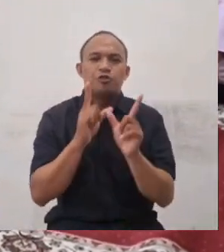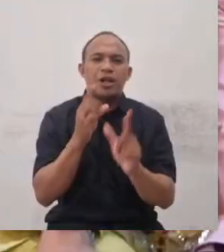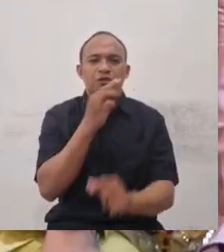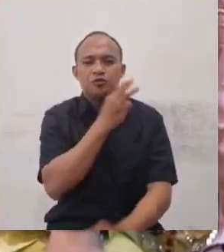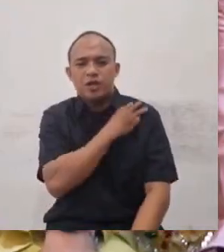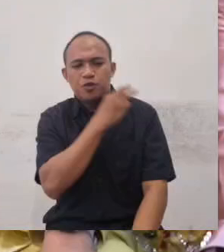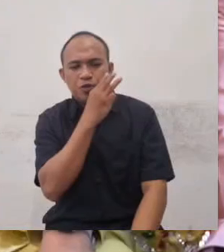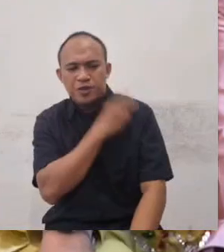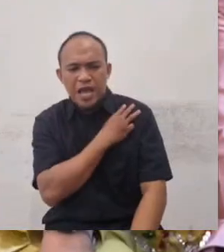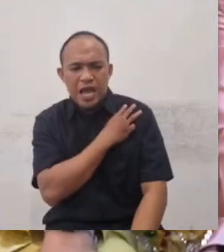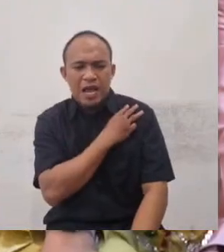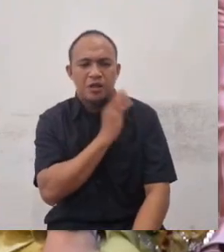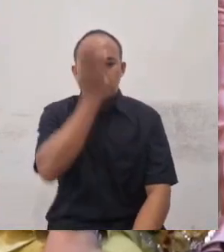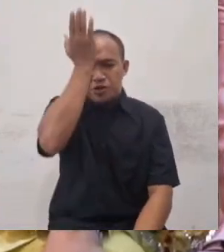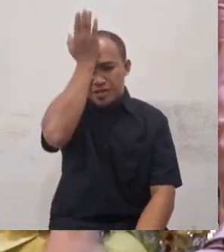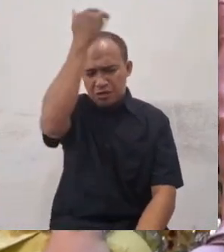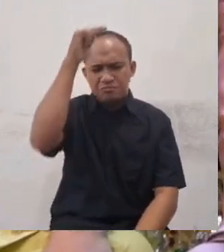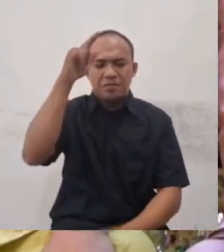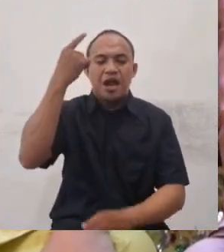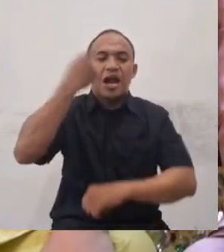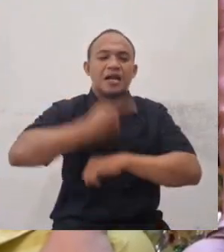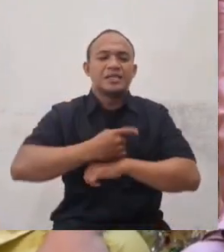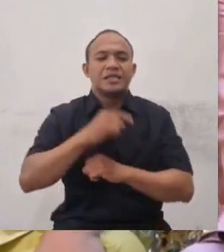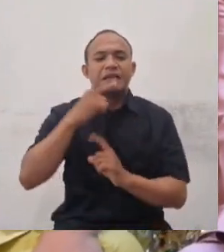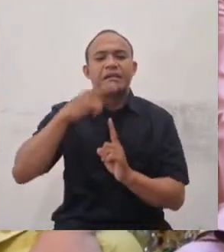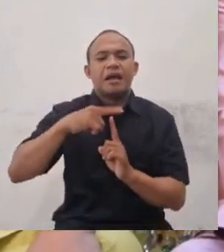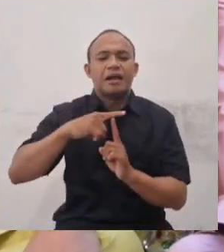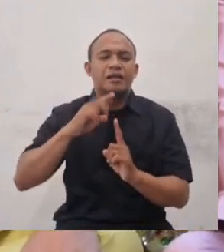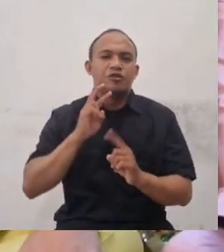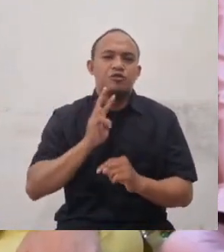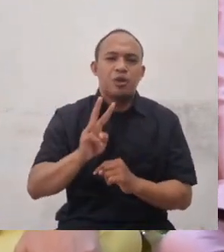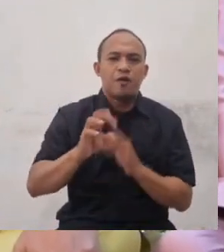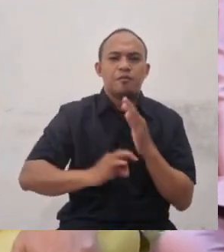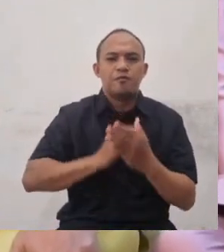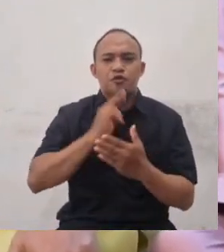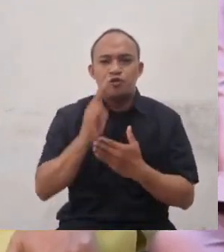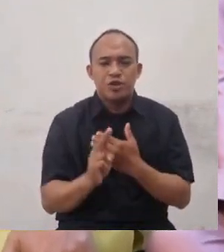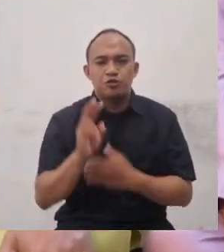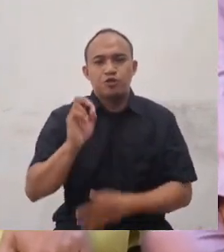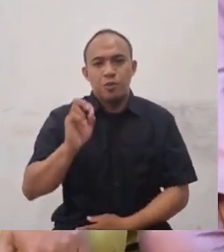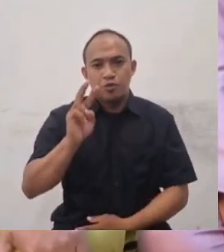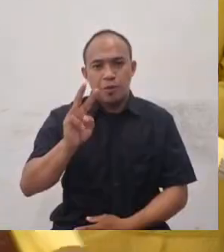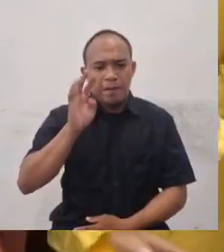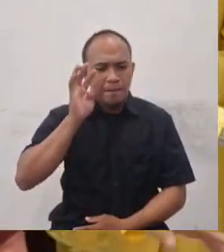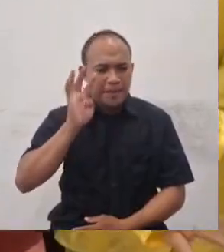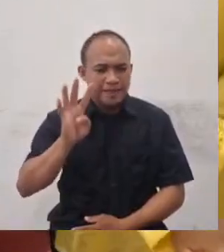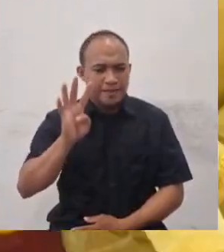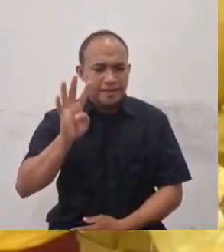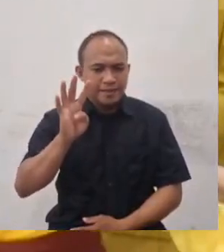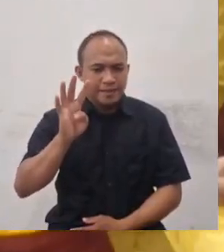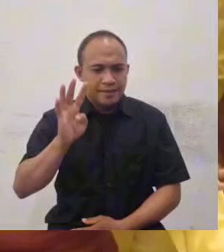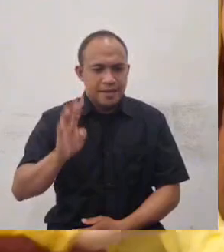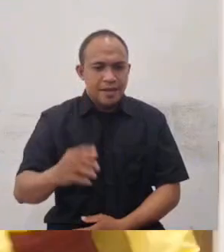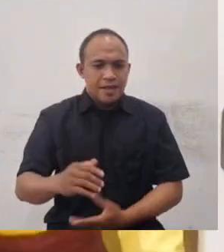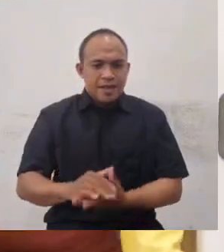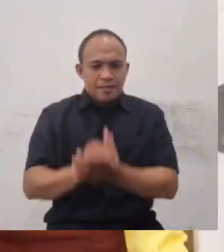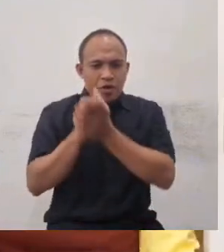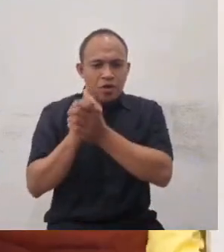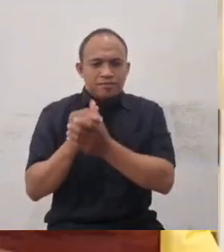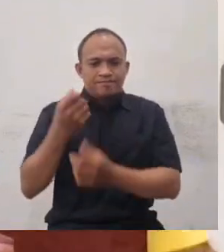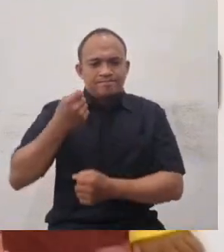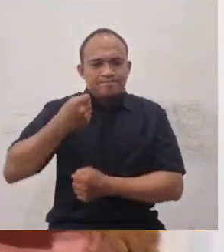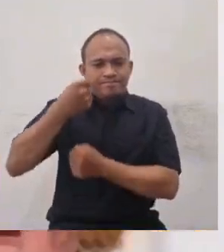dan Wakil Wali Kota Gorontalo tepat hari ini tanggal 2 Juni 2024. Adat